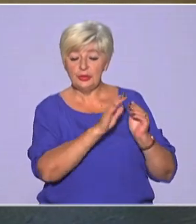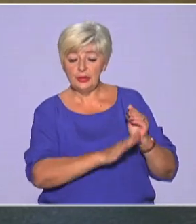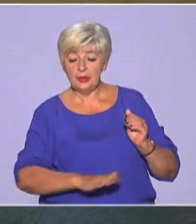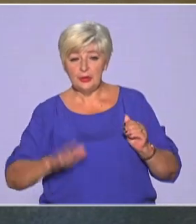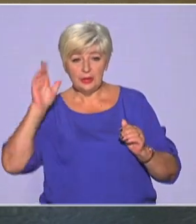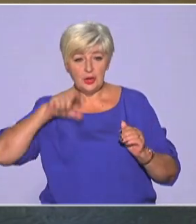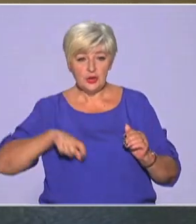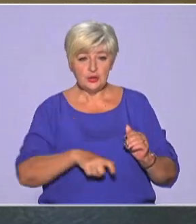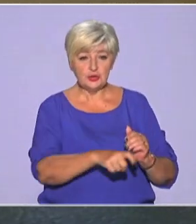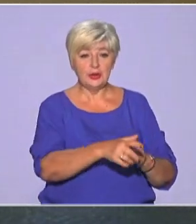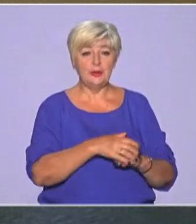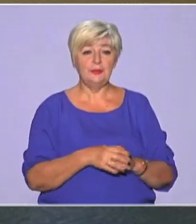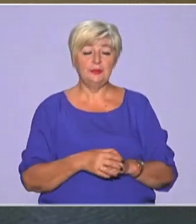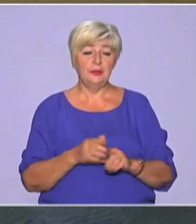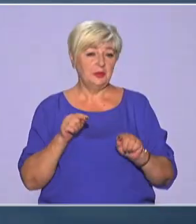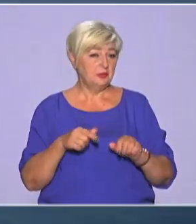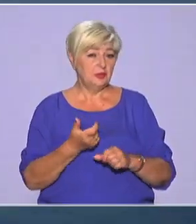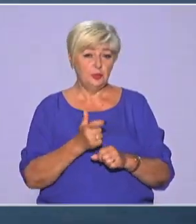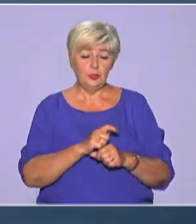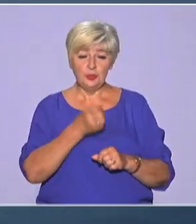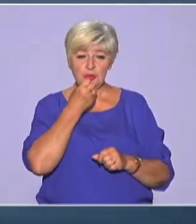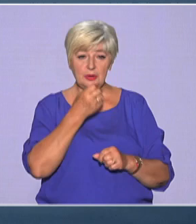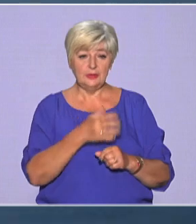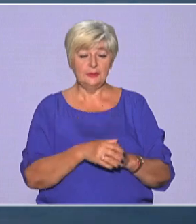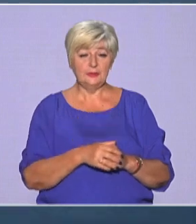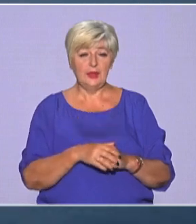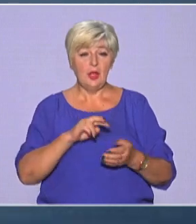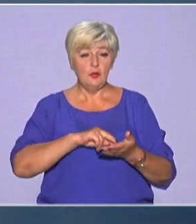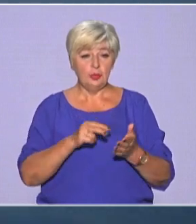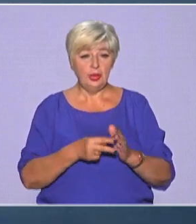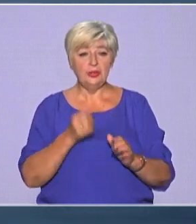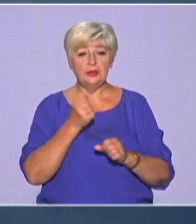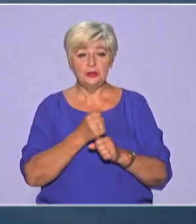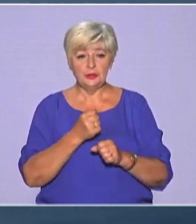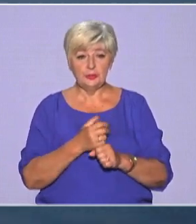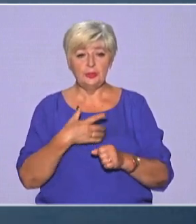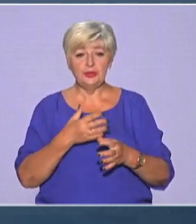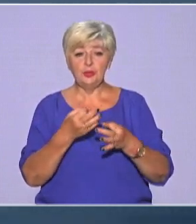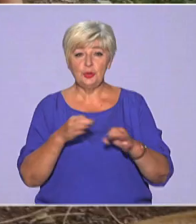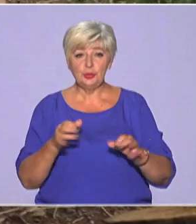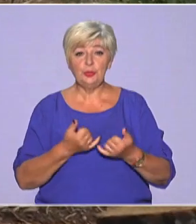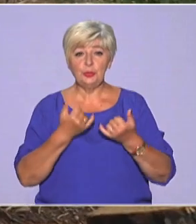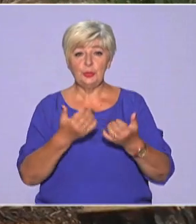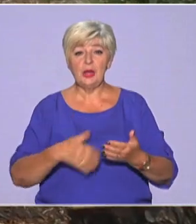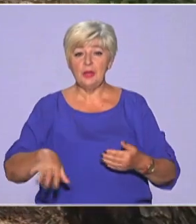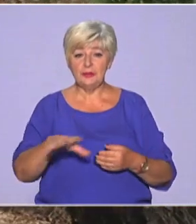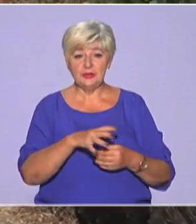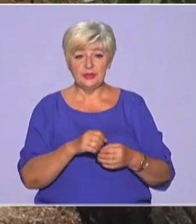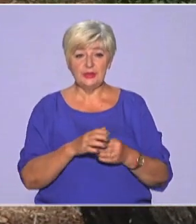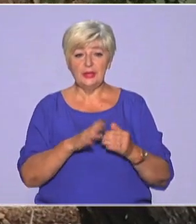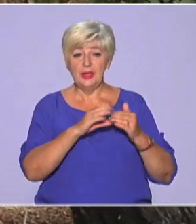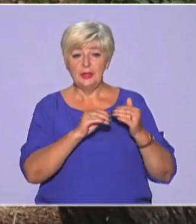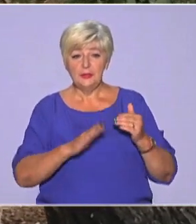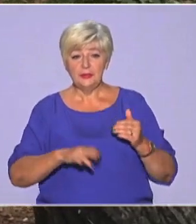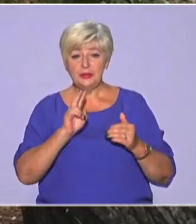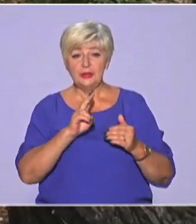Зона рекреації, на мою думку, дуже гарна. В планах зробити її доступною для всіх. Дубова роща на березі